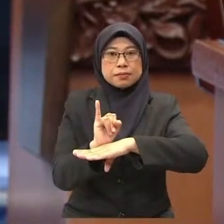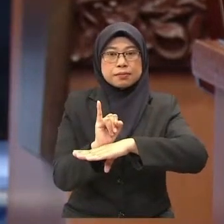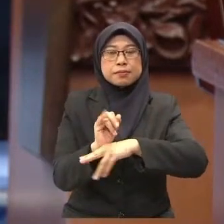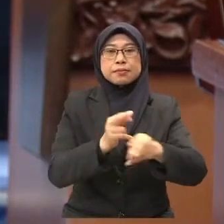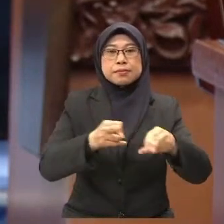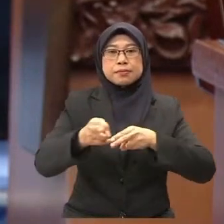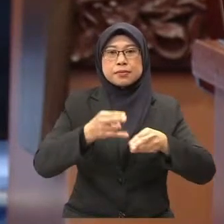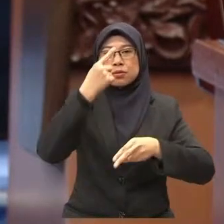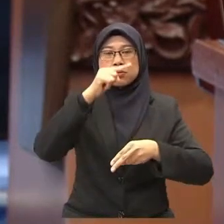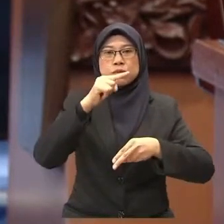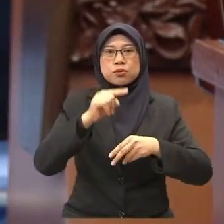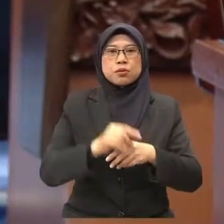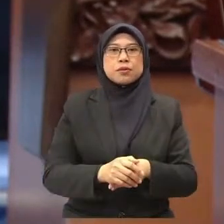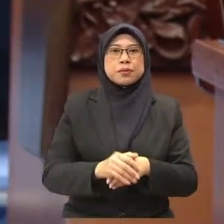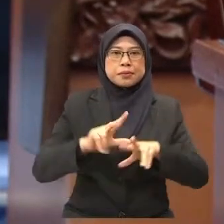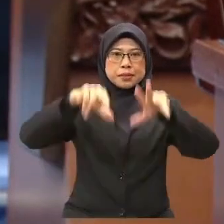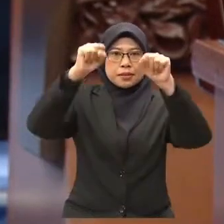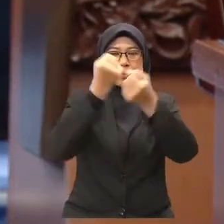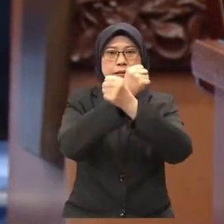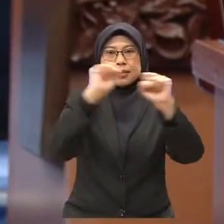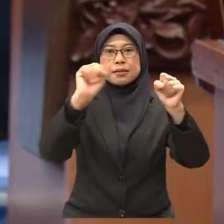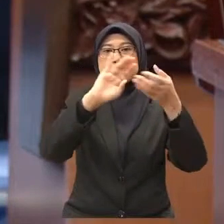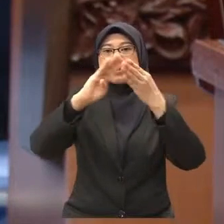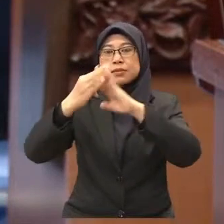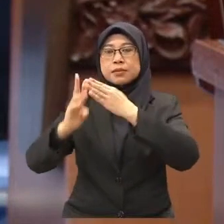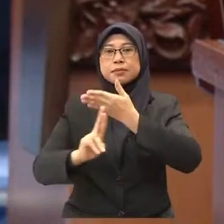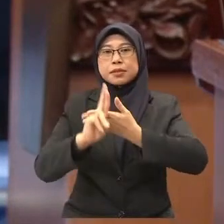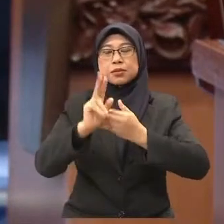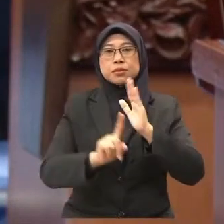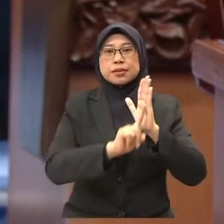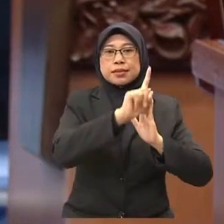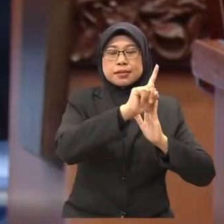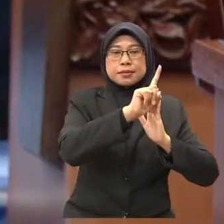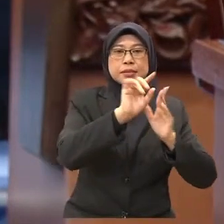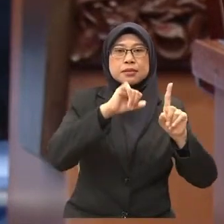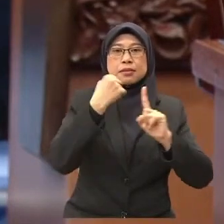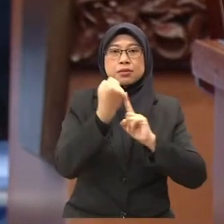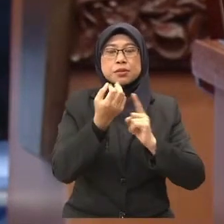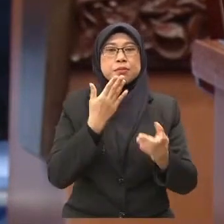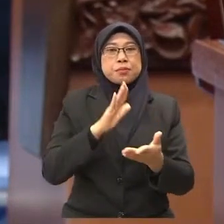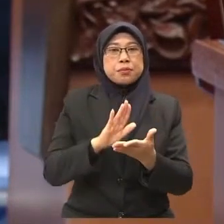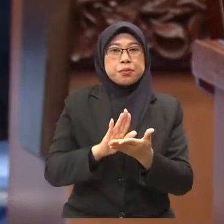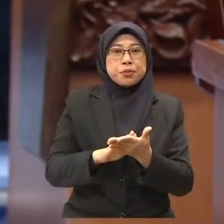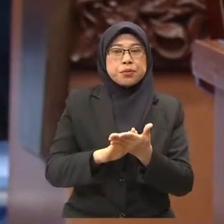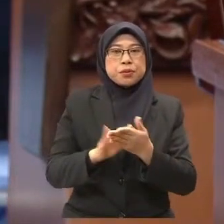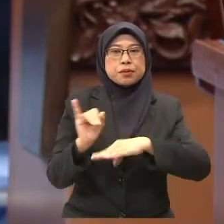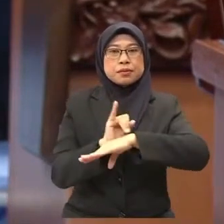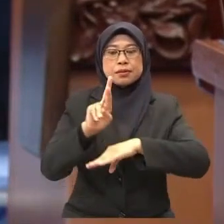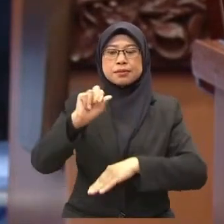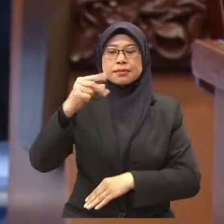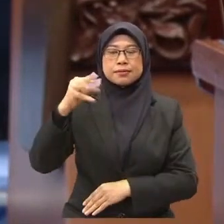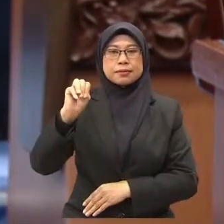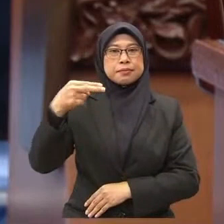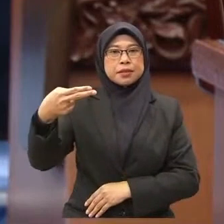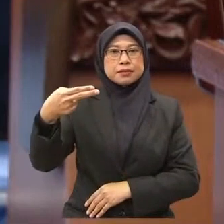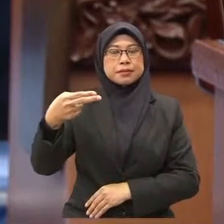dalam usaha meningkatkan kesiapsiagaan komuniti berisiko tinggi bencana dalam pelaksanaan insurans rahmah melalui pengkalan